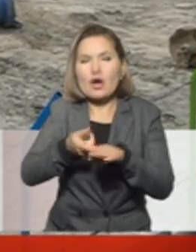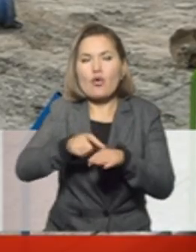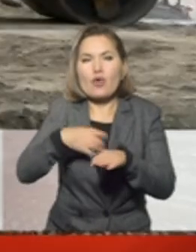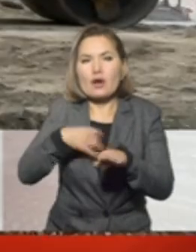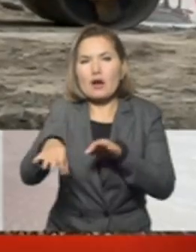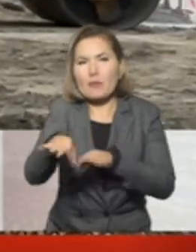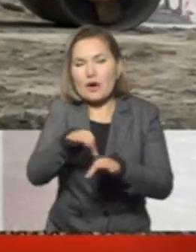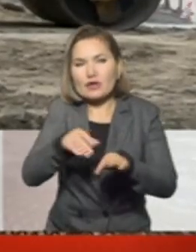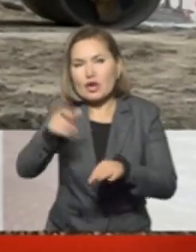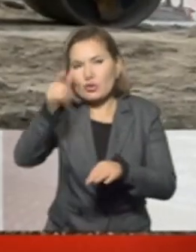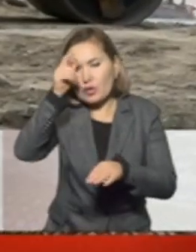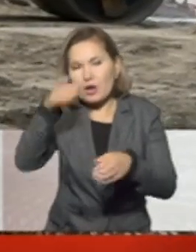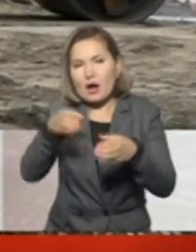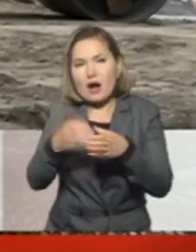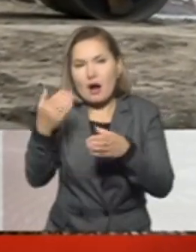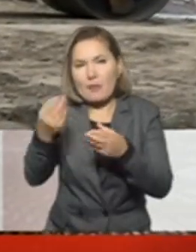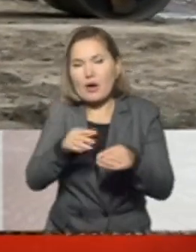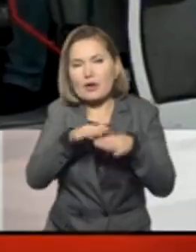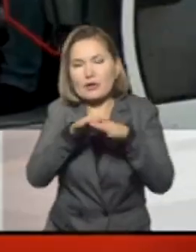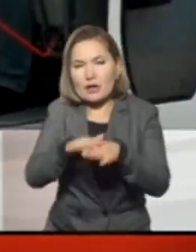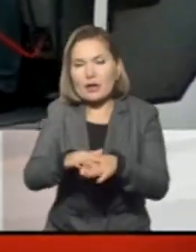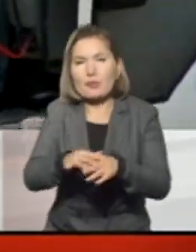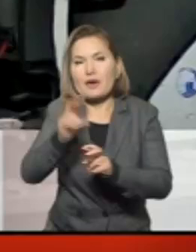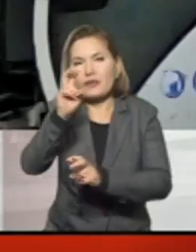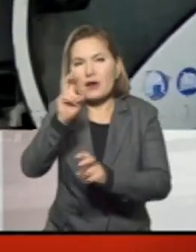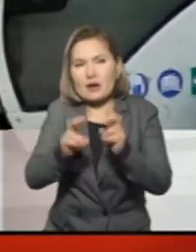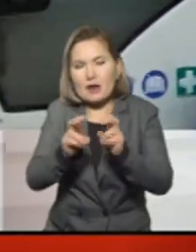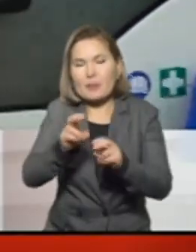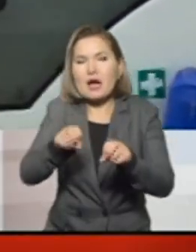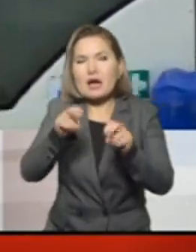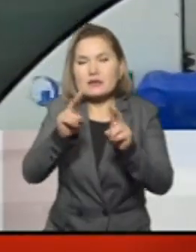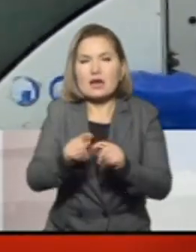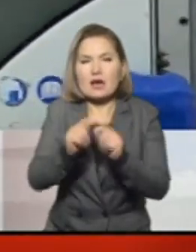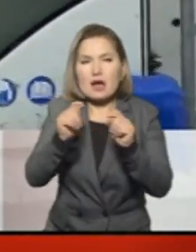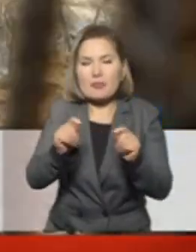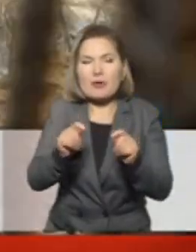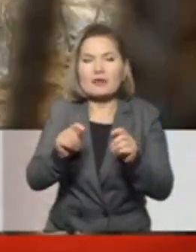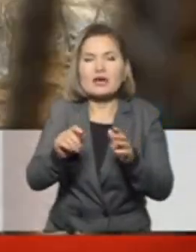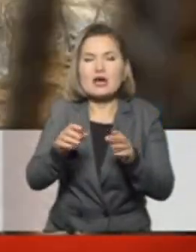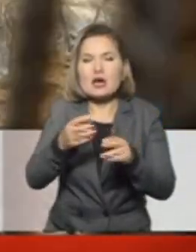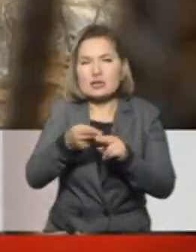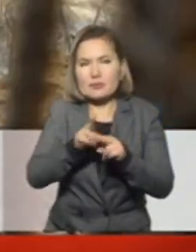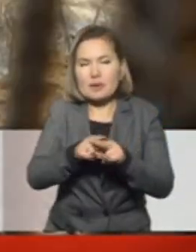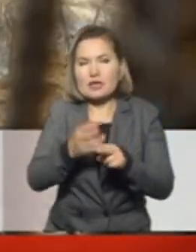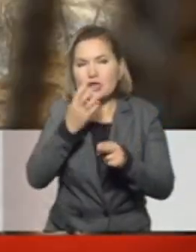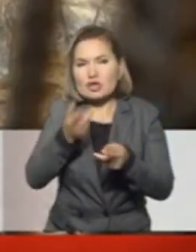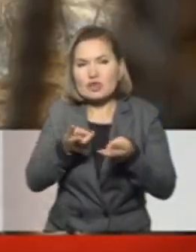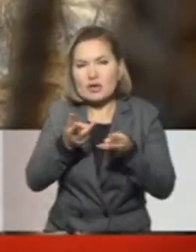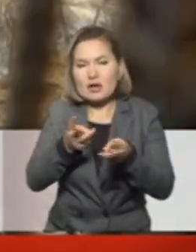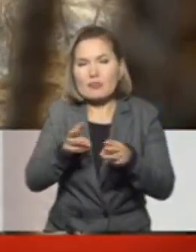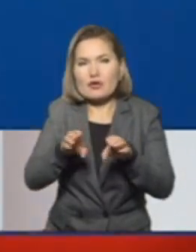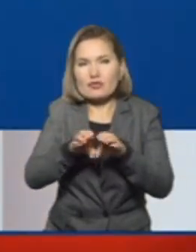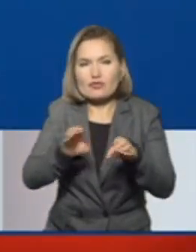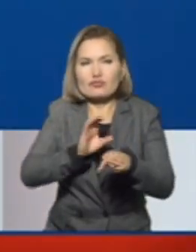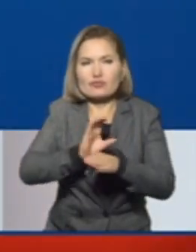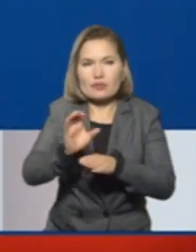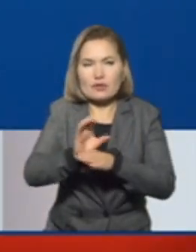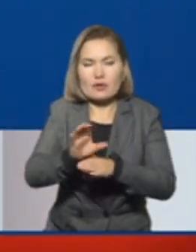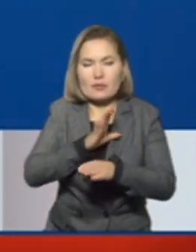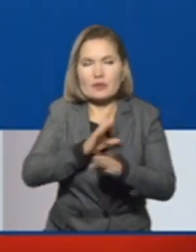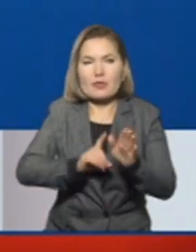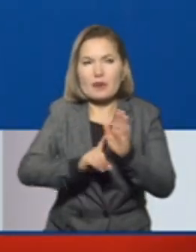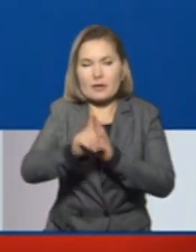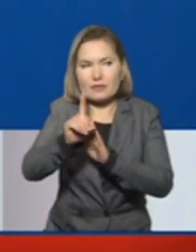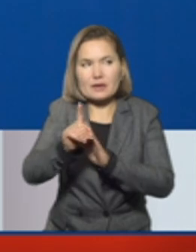жоба. Түрік компаниясы өз ғарышына заманауи газ турбиналық жылу электр орталығының құрылысын қолға алды.